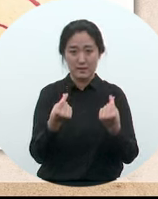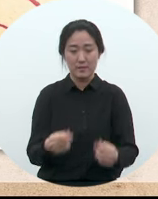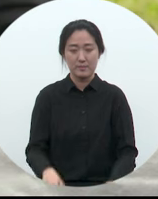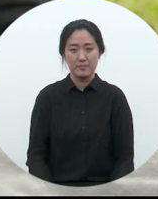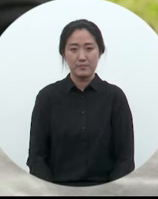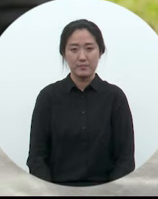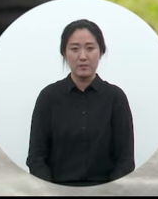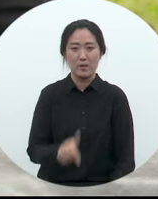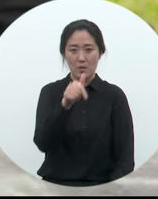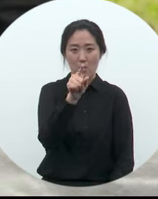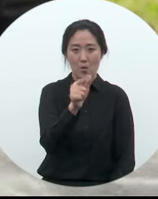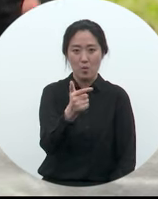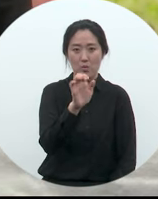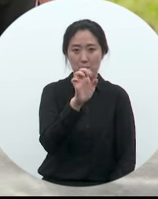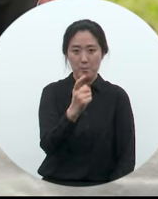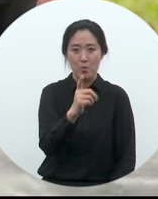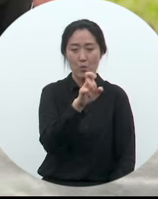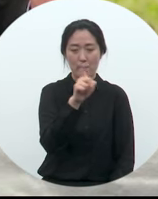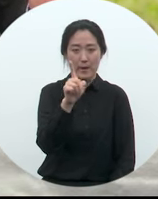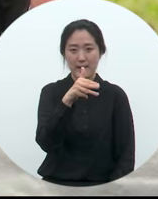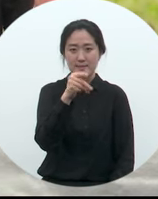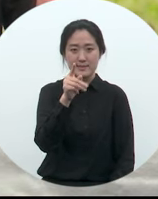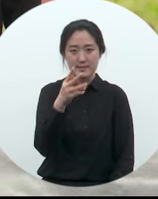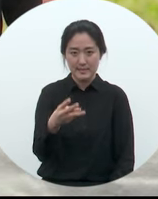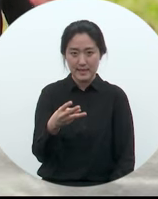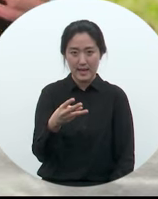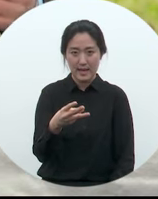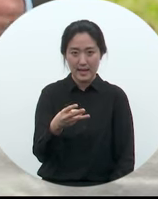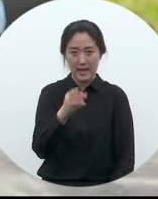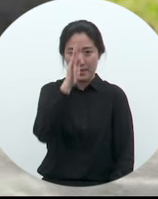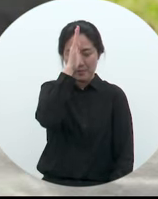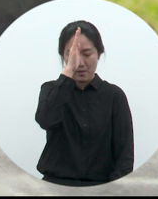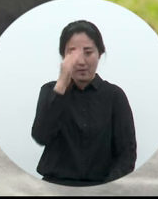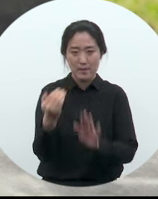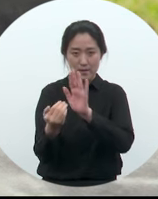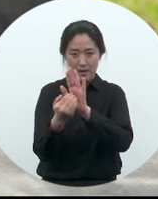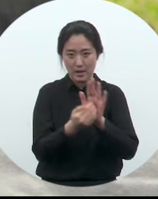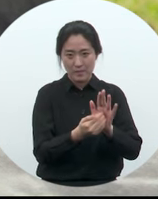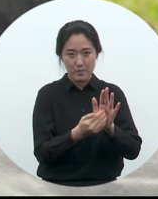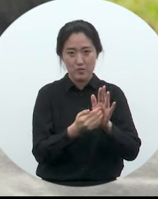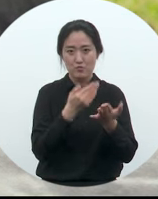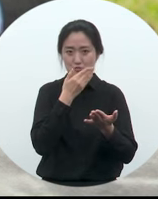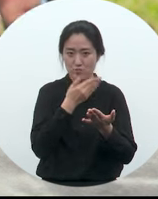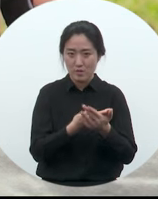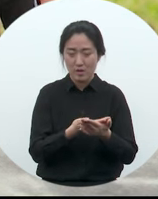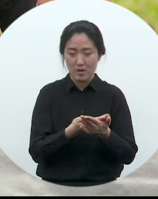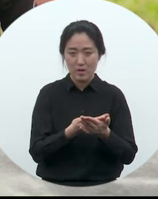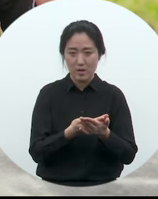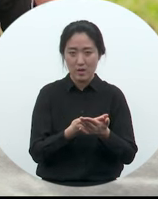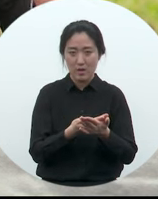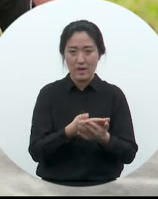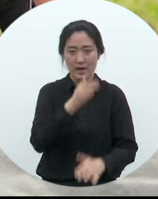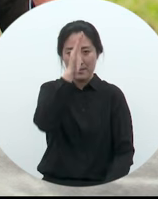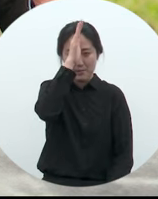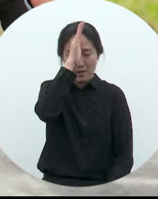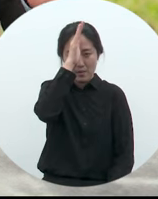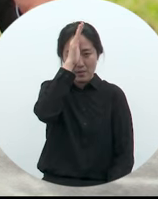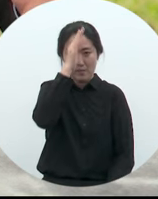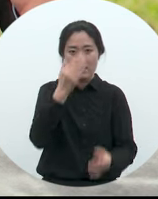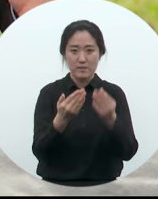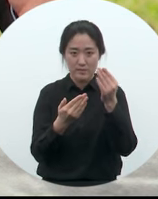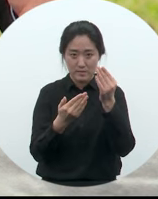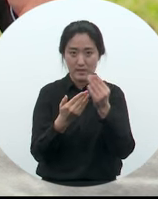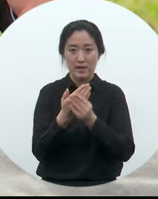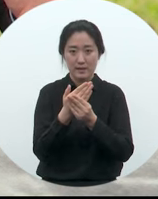것 같아요. 그런데 이 건포마찰은 면역력을 증강시켜주고 그리고 또 잔병치레를 없애주는데